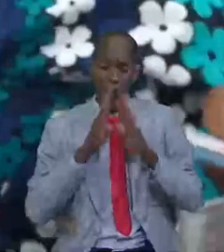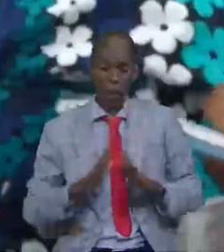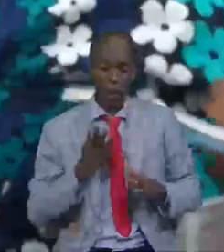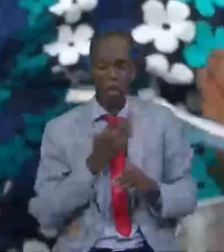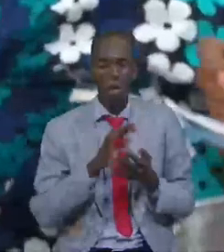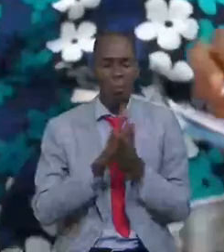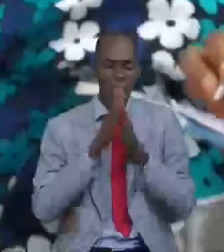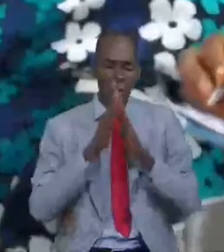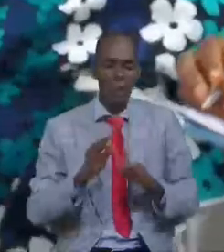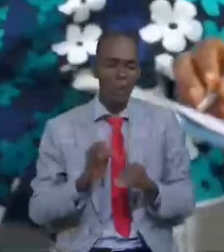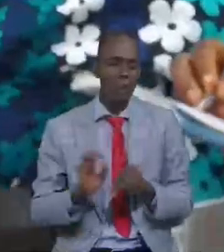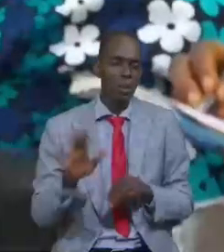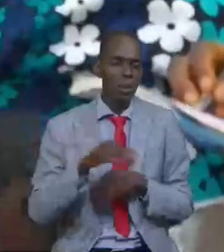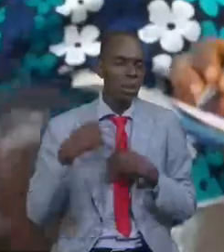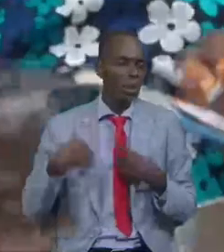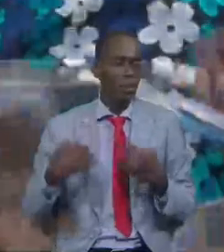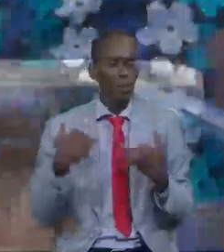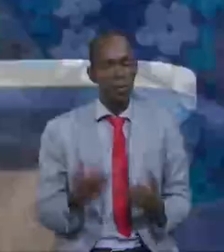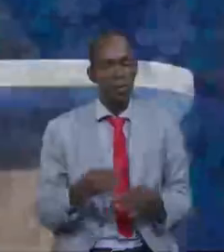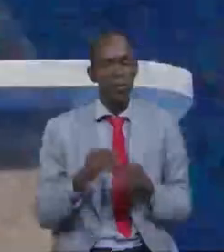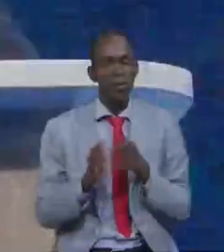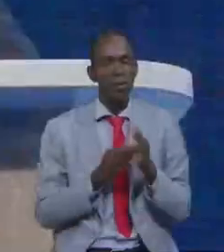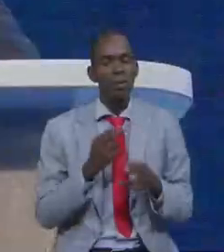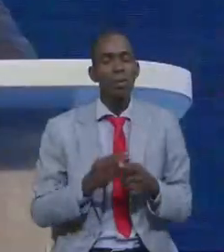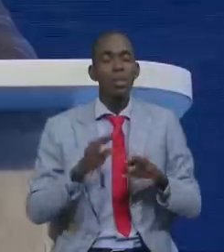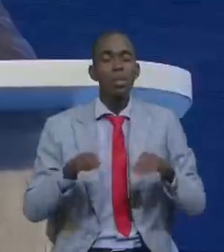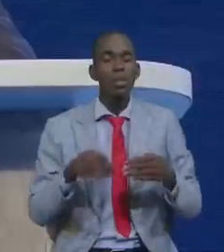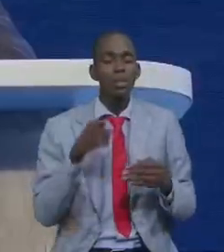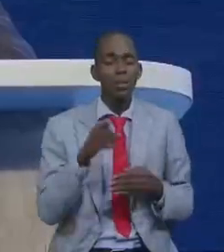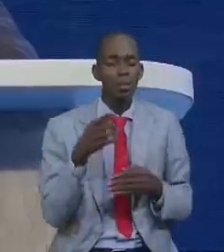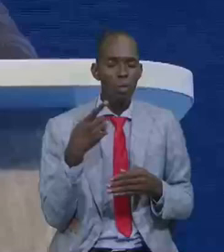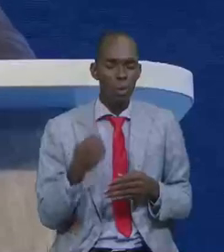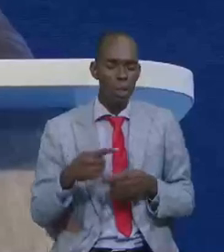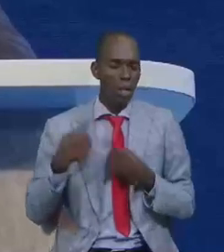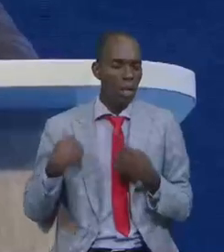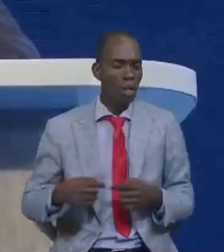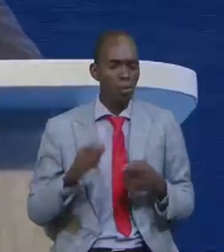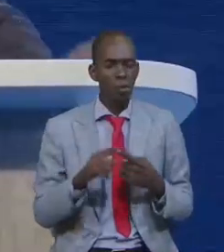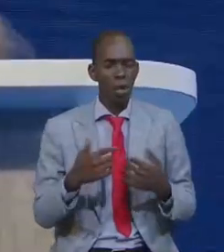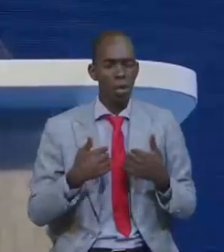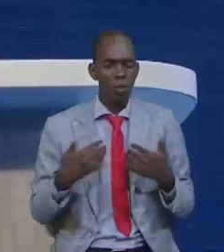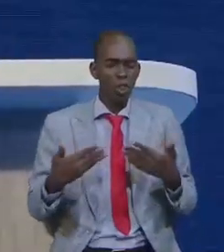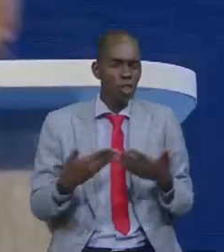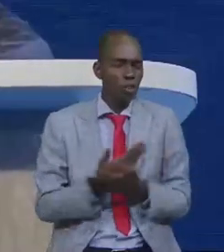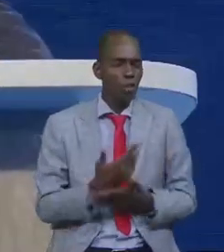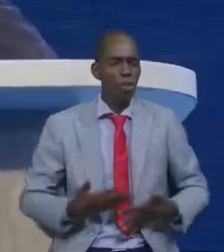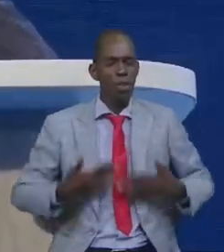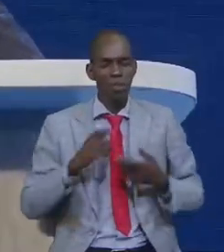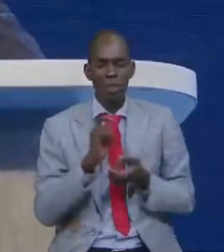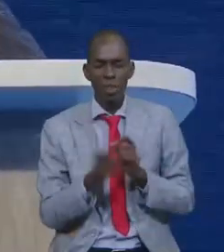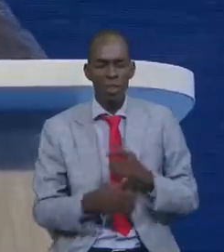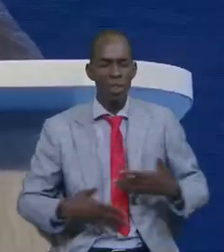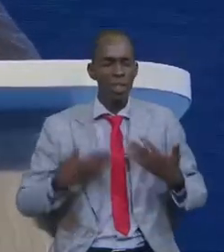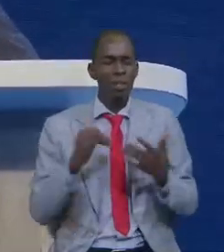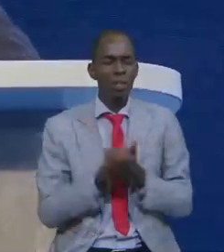Seigneur, donne le pouvoir d'avoir une nouvelle vie, une vie changée. pour qu'ils ne soient plus jamais les mêmes